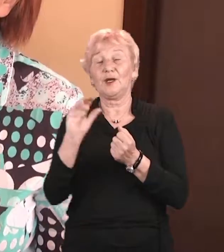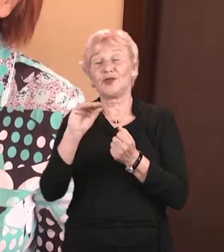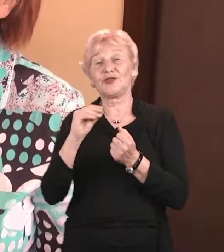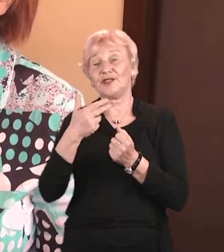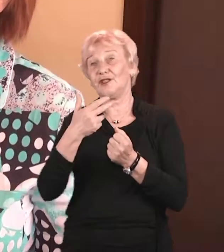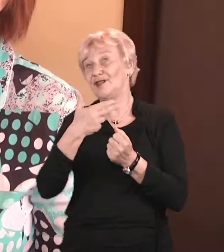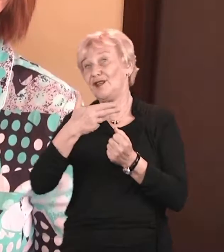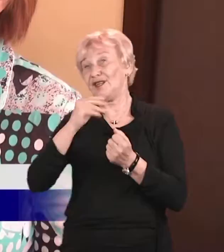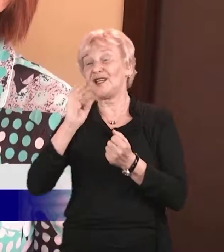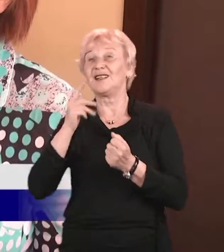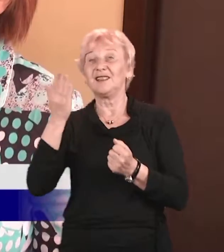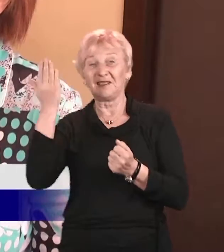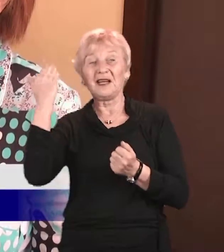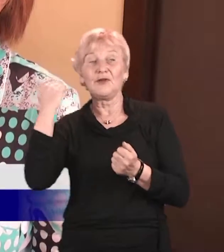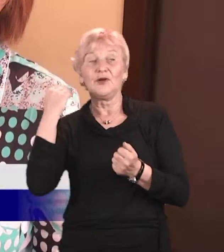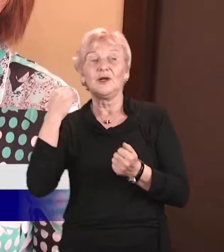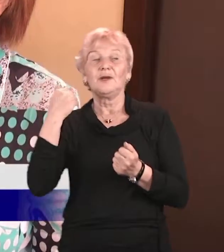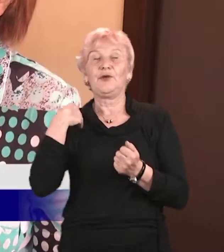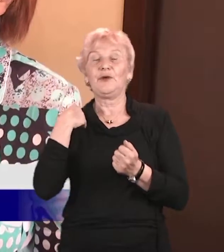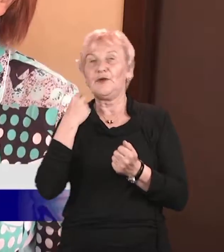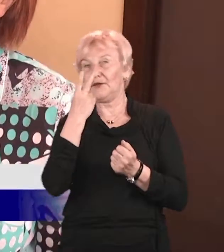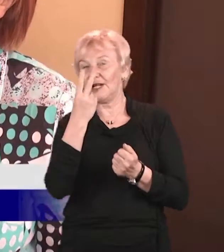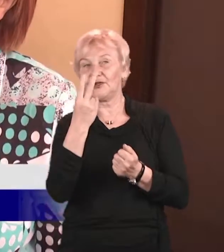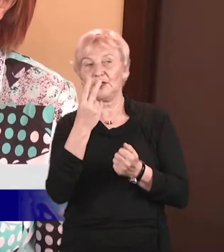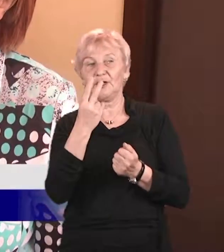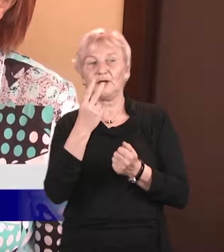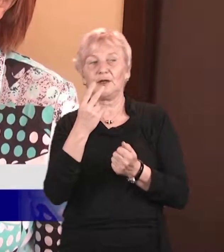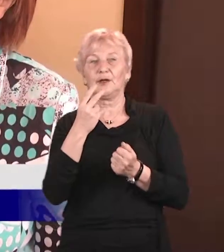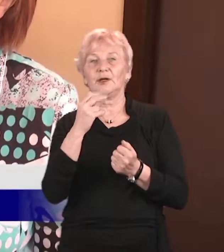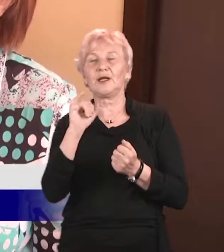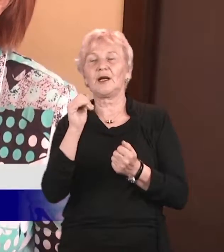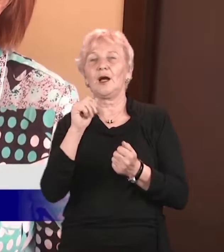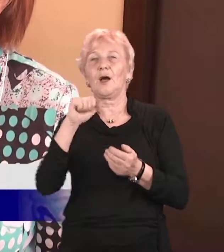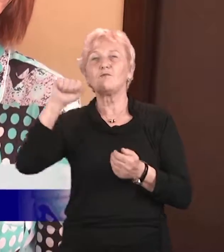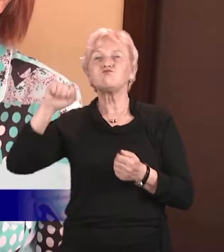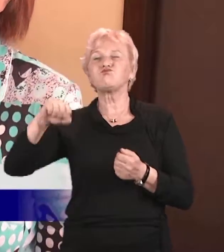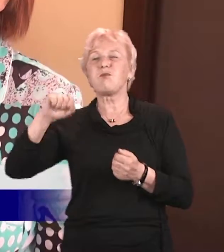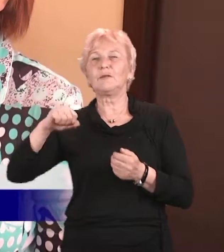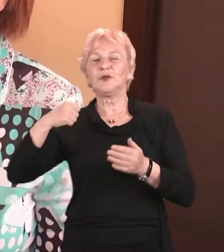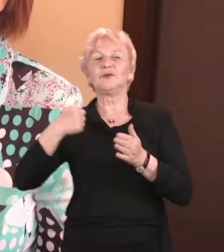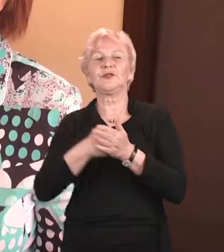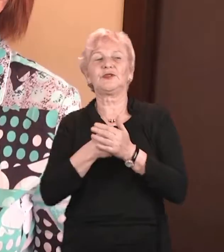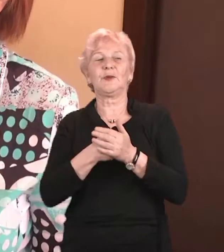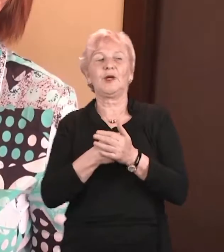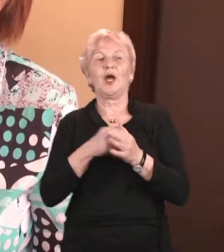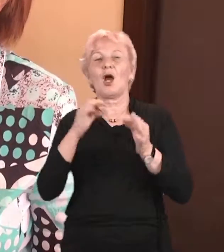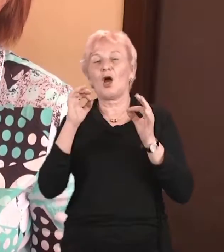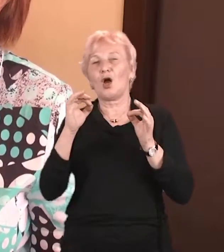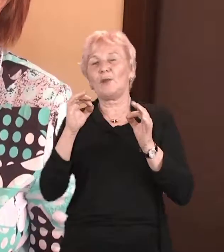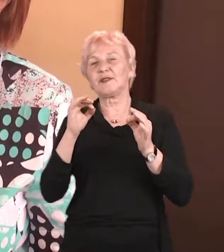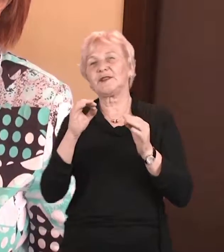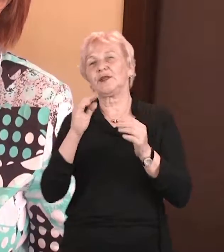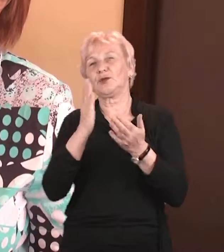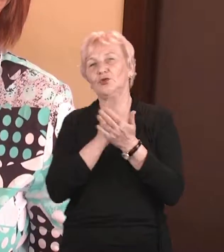niedawna jeszcze na naszych murach były widoczne uderzenia bomb. Udało nam się teraz niedawno